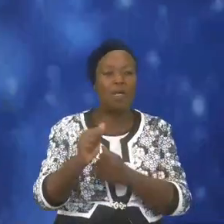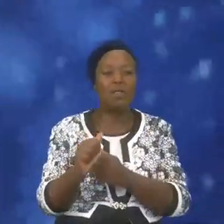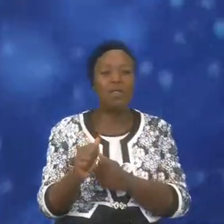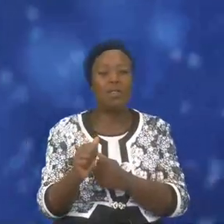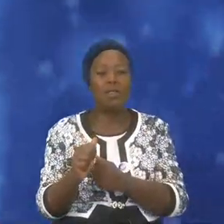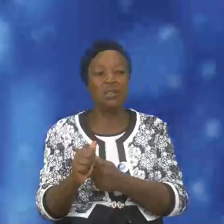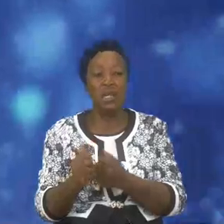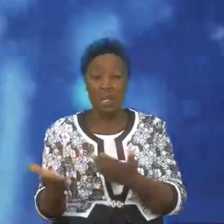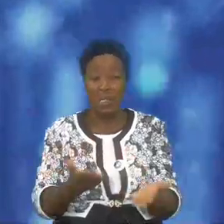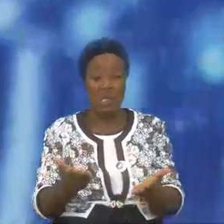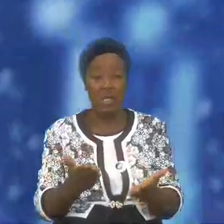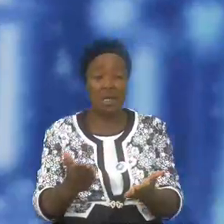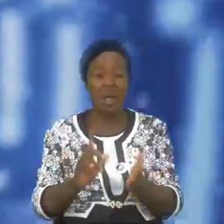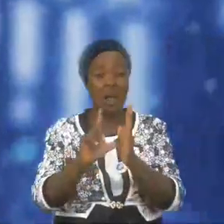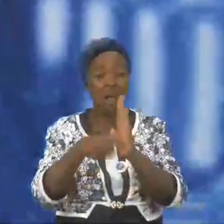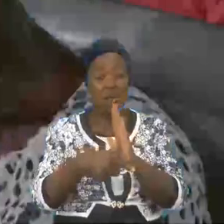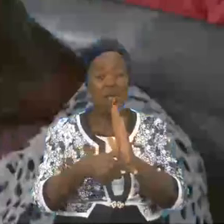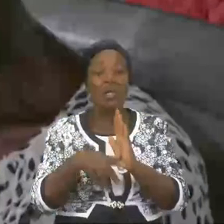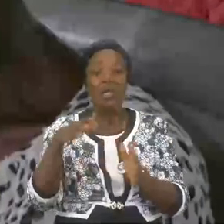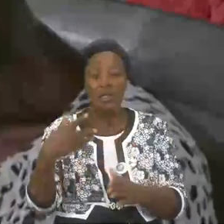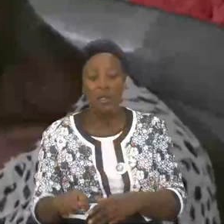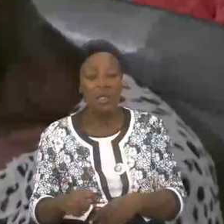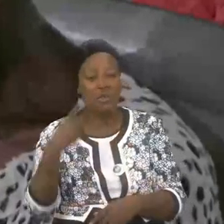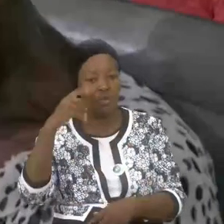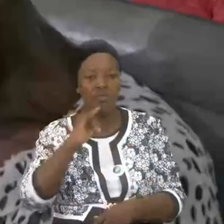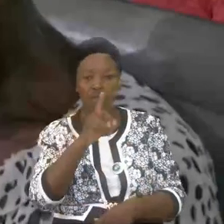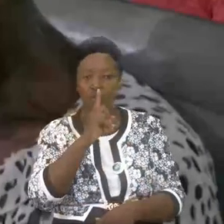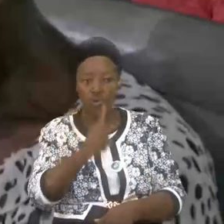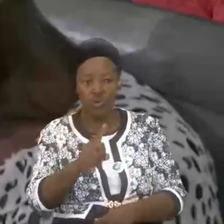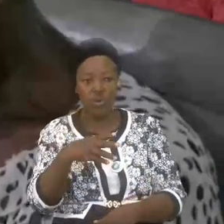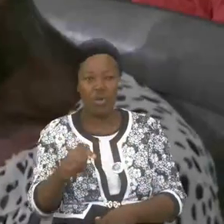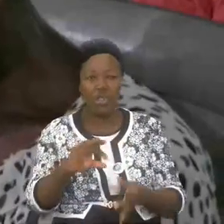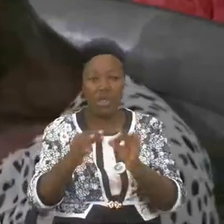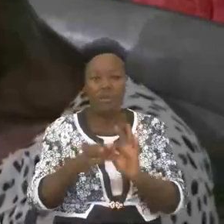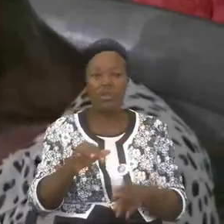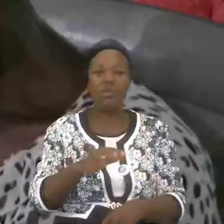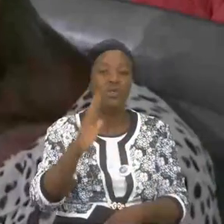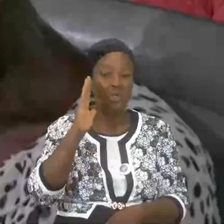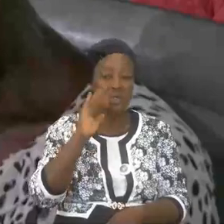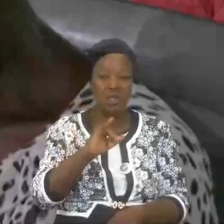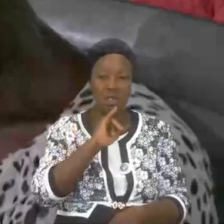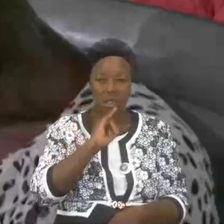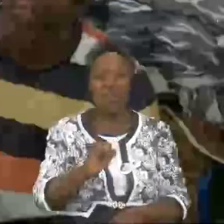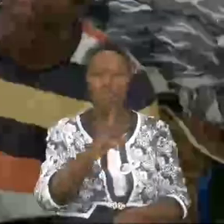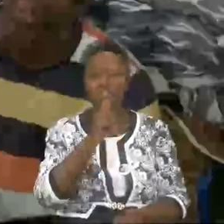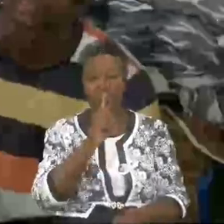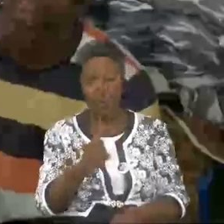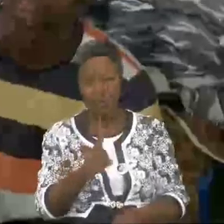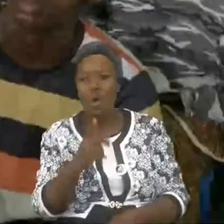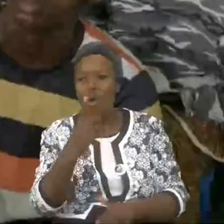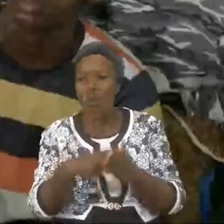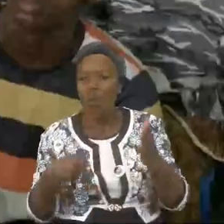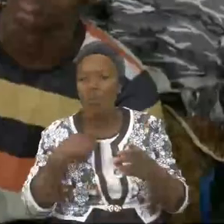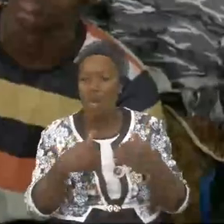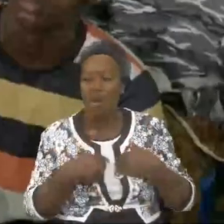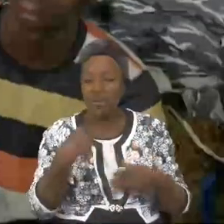Le songe est véritable et son explication est certaine. Ce que nous avons dit ce